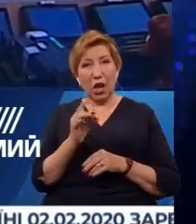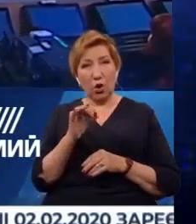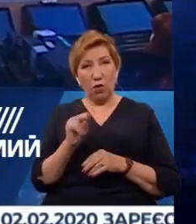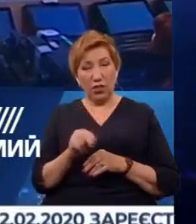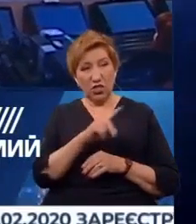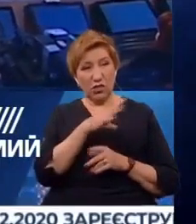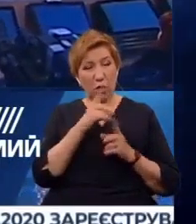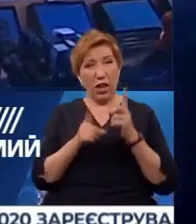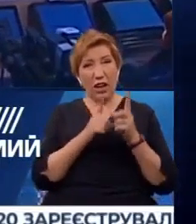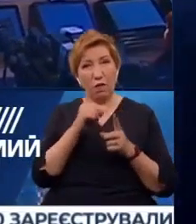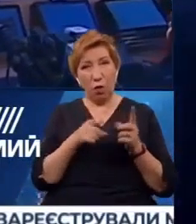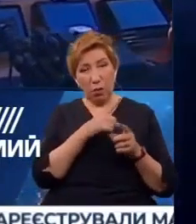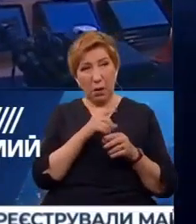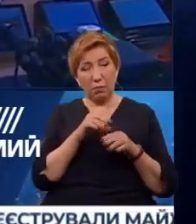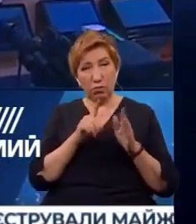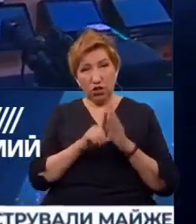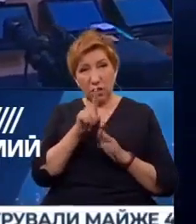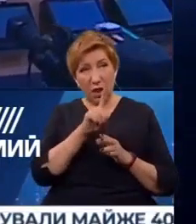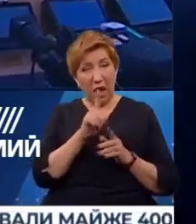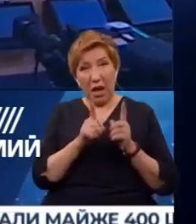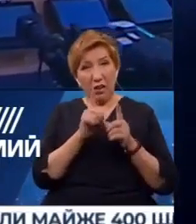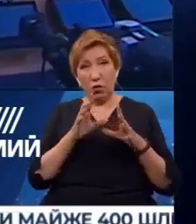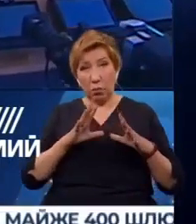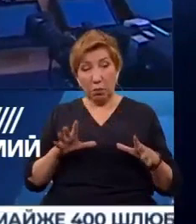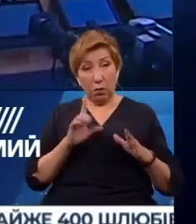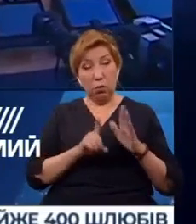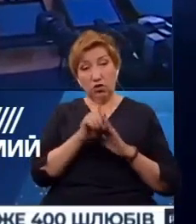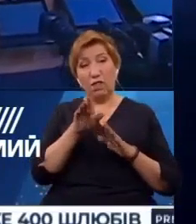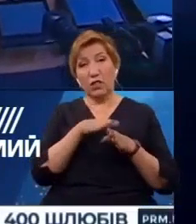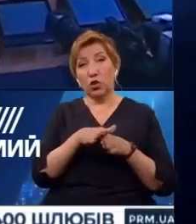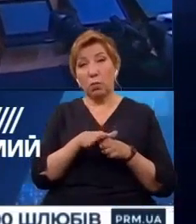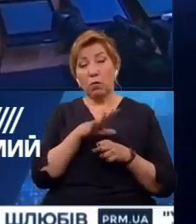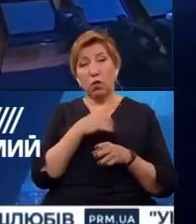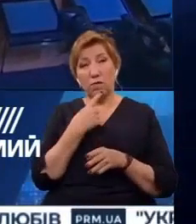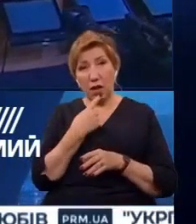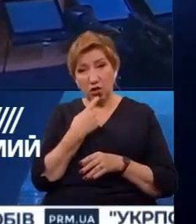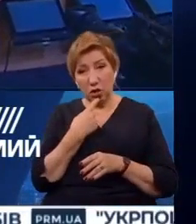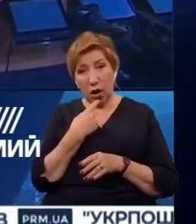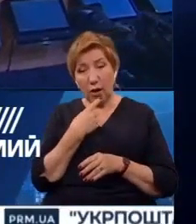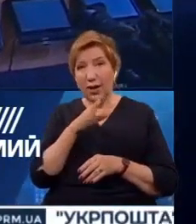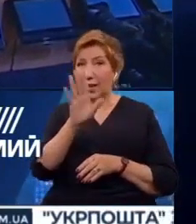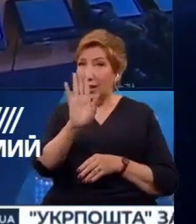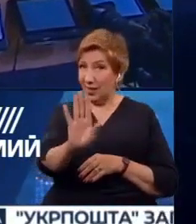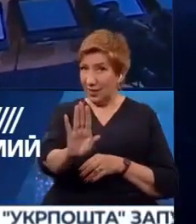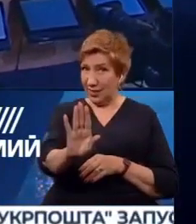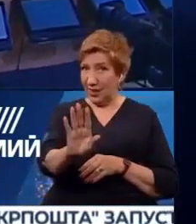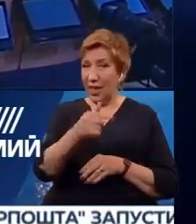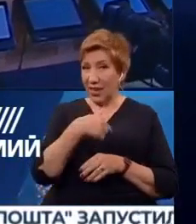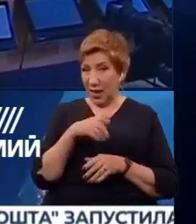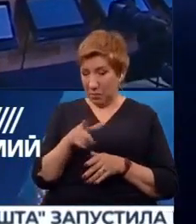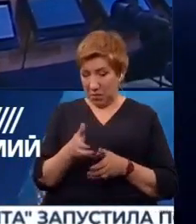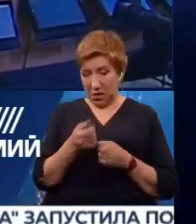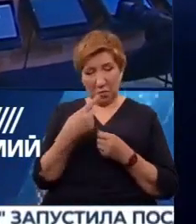то ніякого референдуму не проводили. Він просто почав реформи і зробив. Було важко, але... Дивіться, я повністю